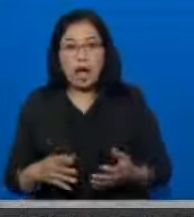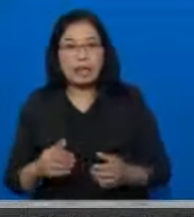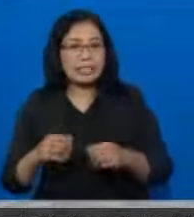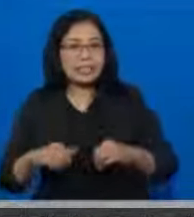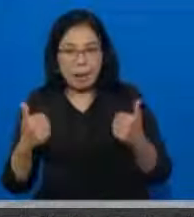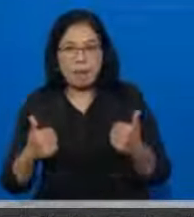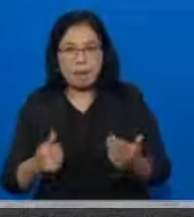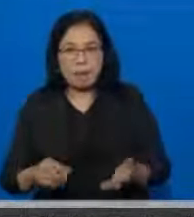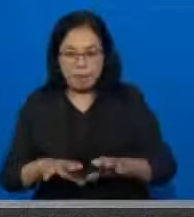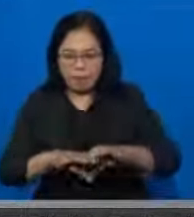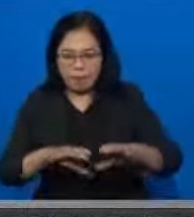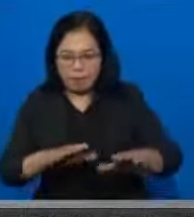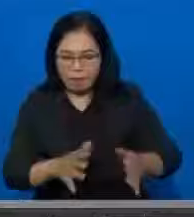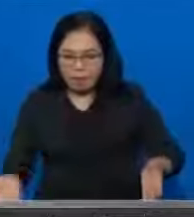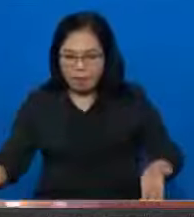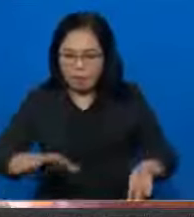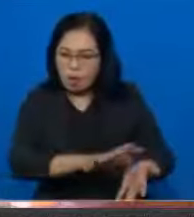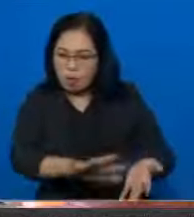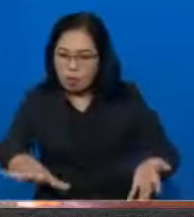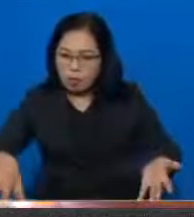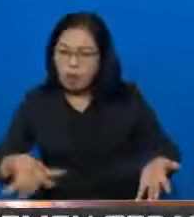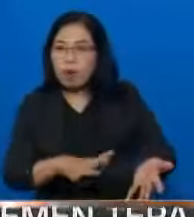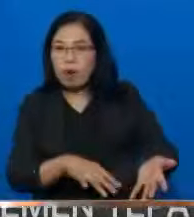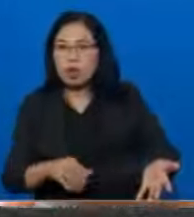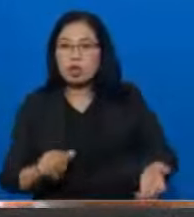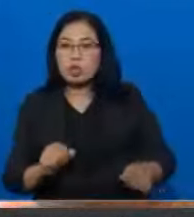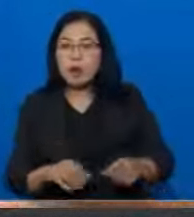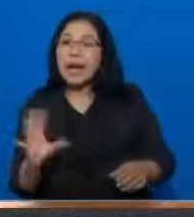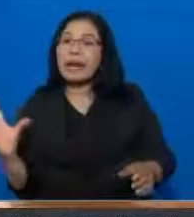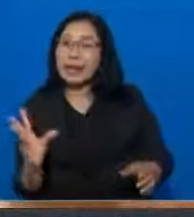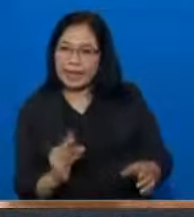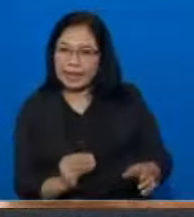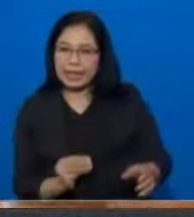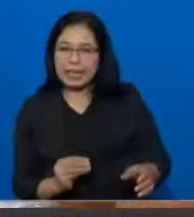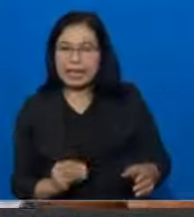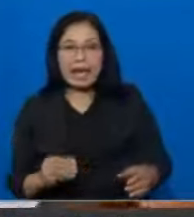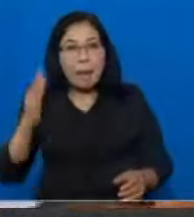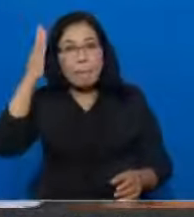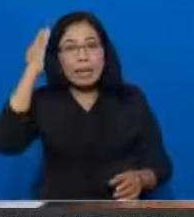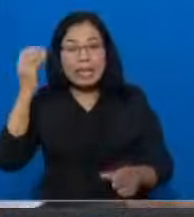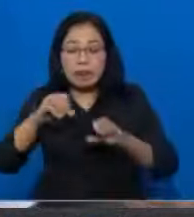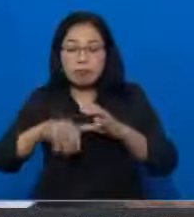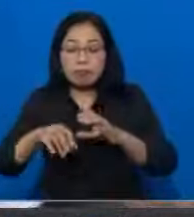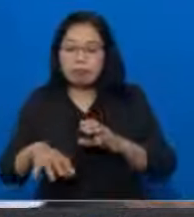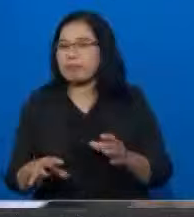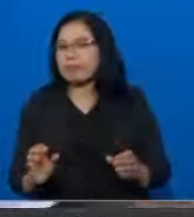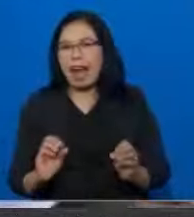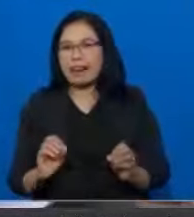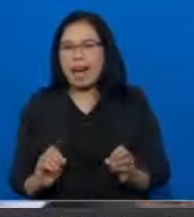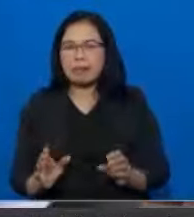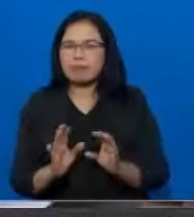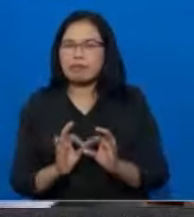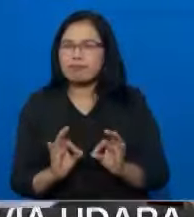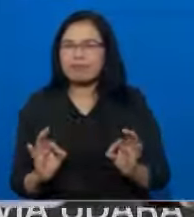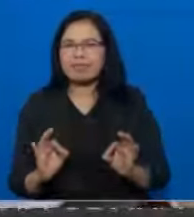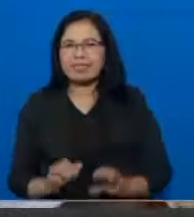Biar garing, karena kalau dia masih dalam kondisi basah banget atau berminyak, dia udah dikemas, dia bakal melempem dan